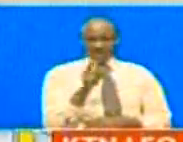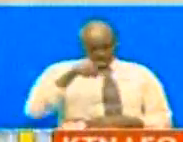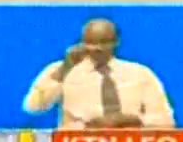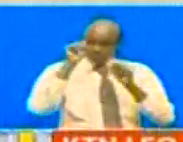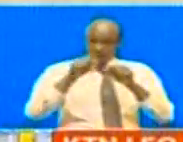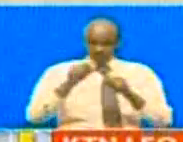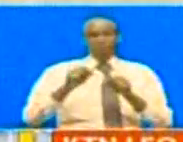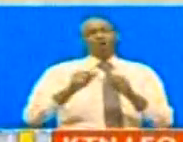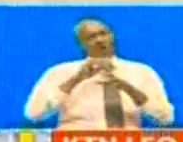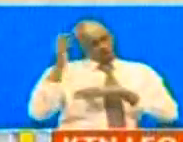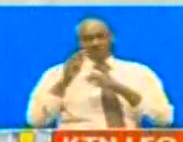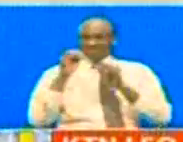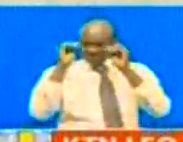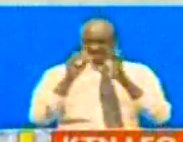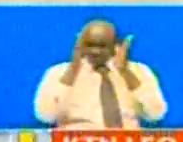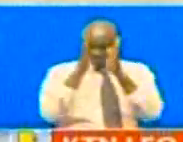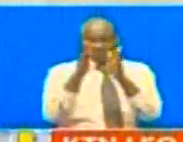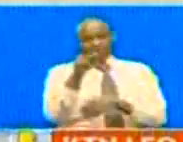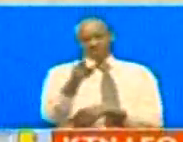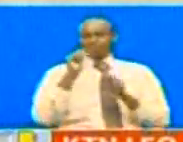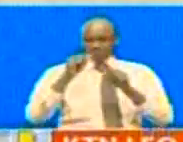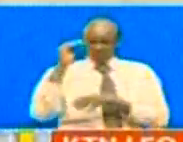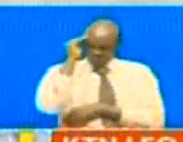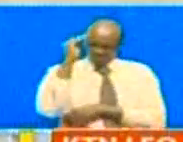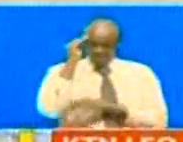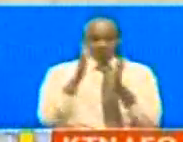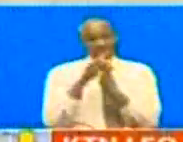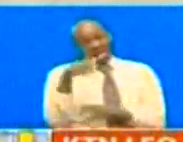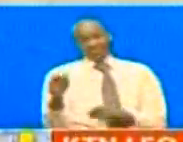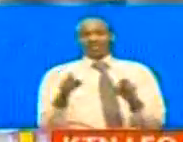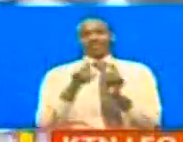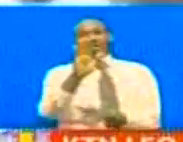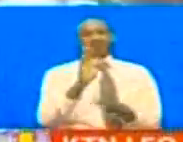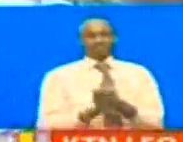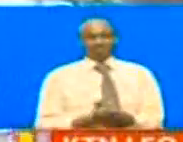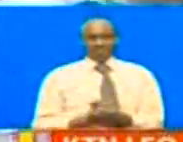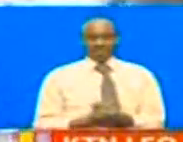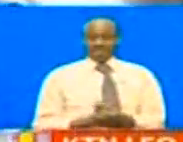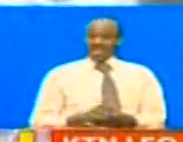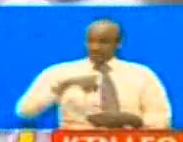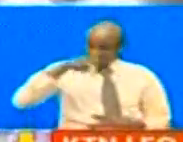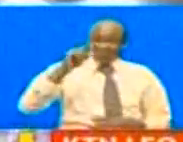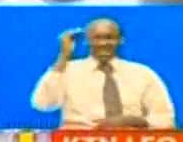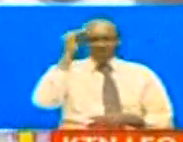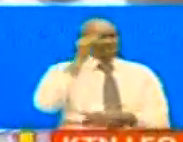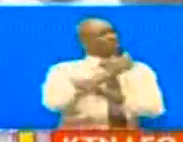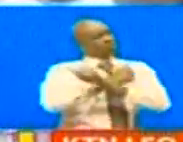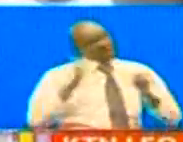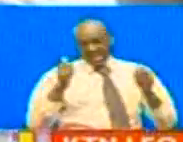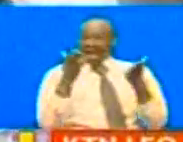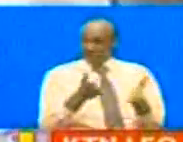ataweza kupata full attention ya walimu na aweze kusoma na wenzake kama yeye. Atapata masomo yake hapa